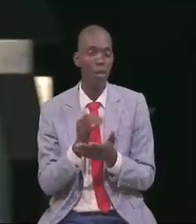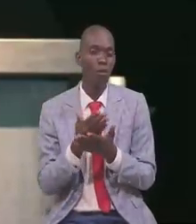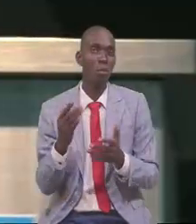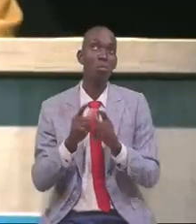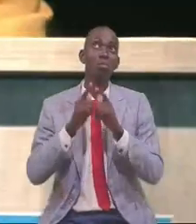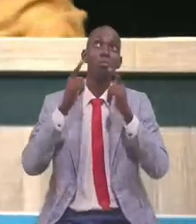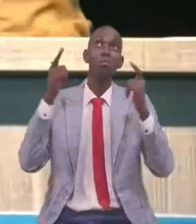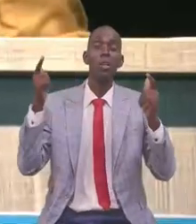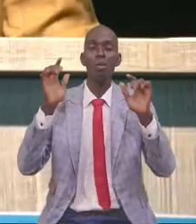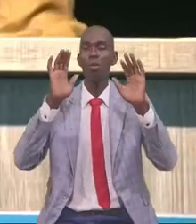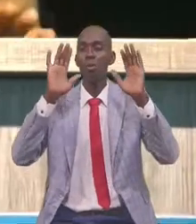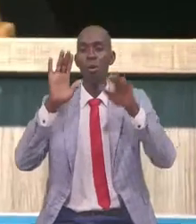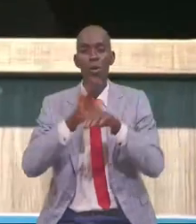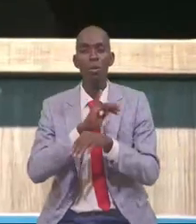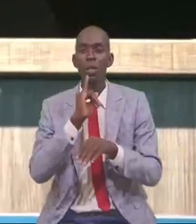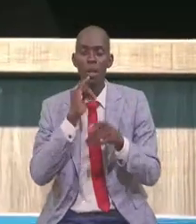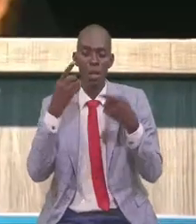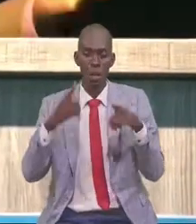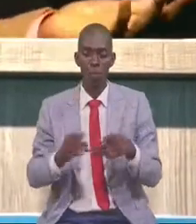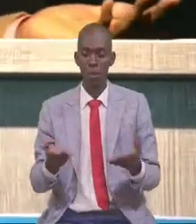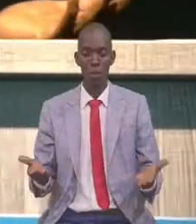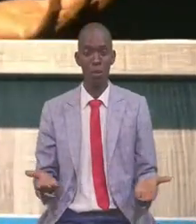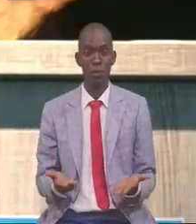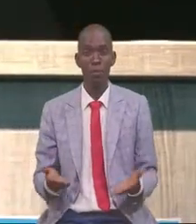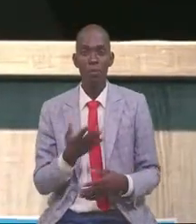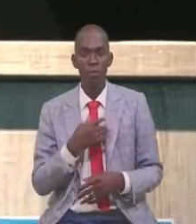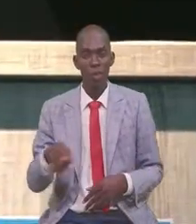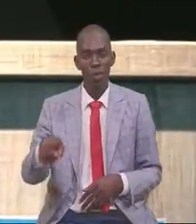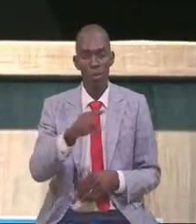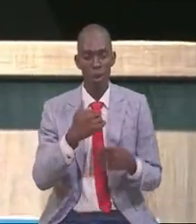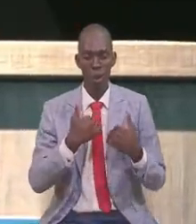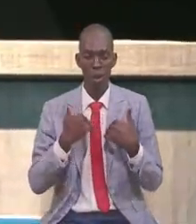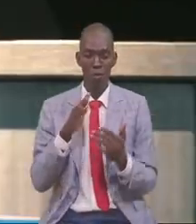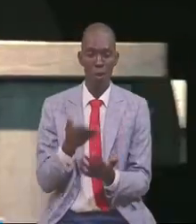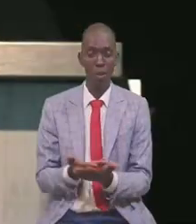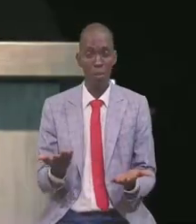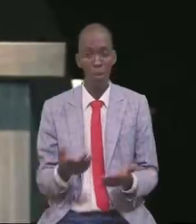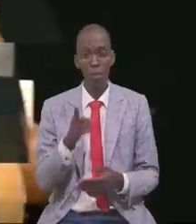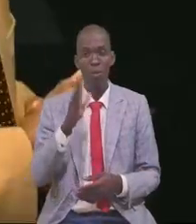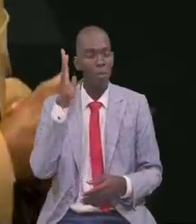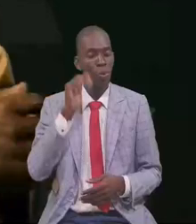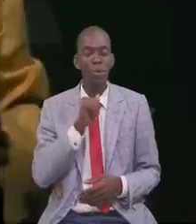merveilleux se passe ici. Et tu es venu. Tu ne seras pas déçu.